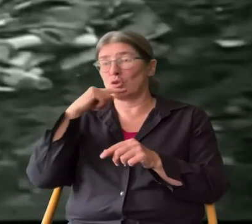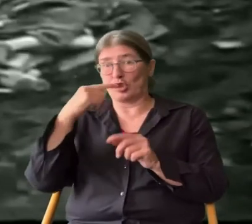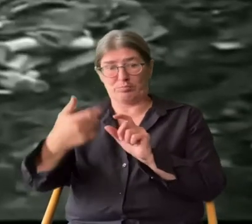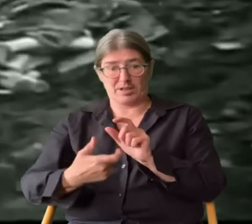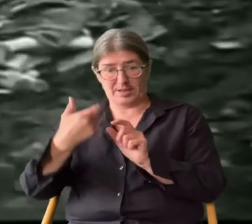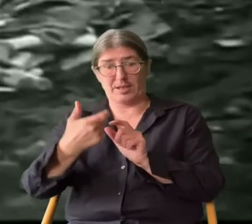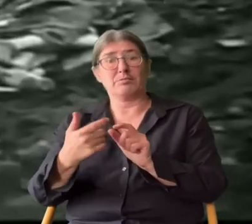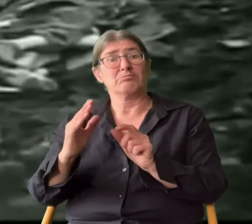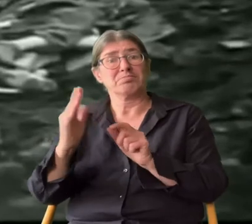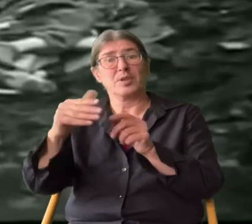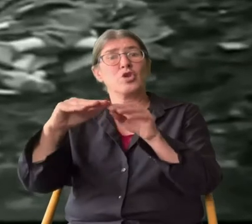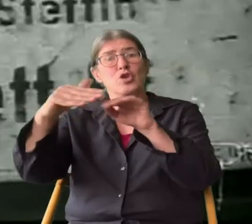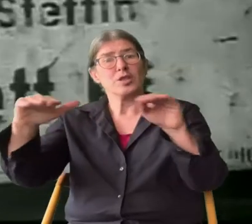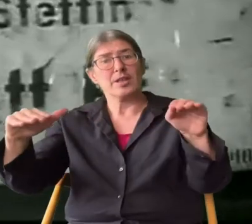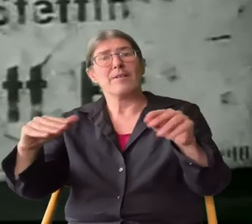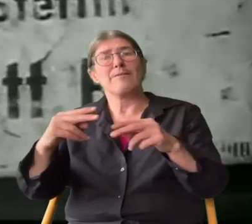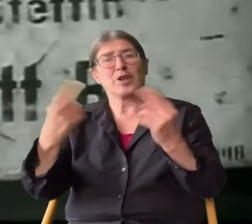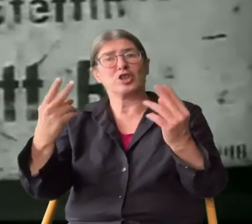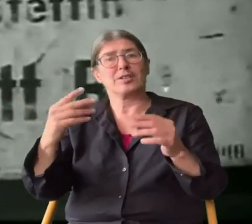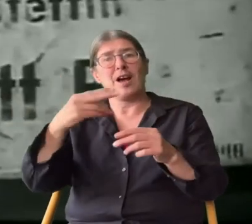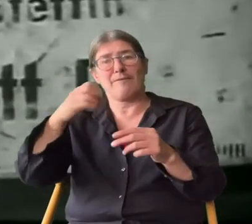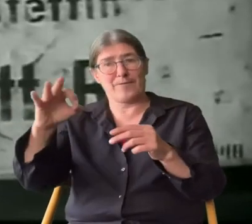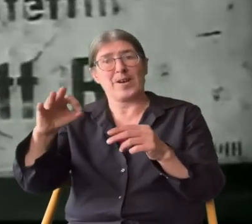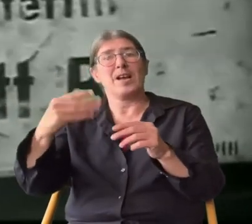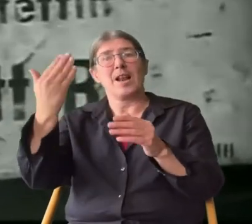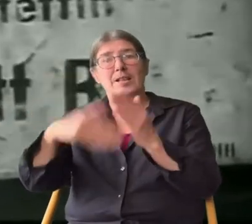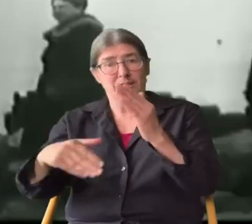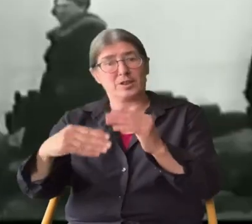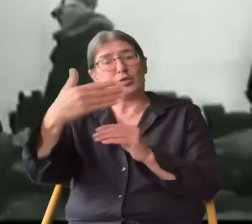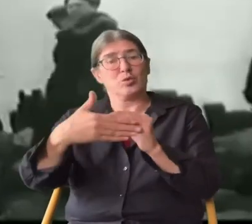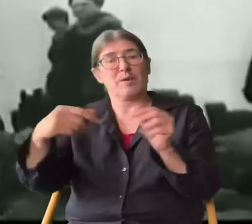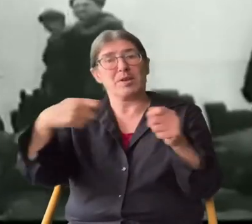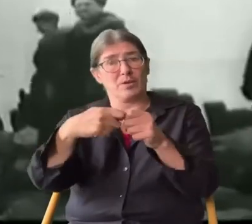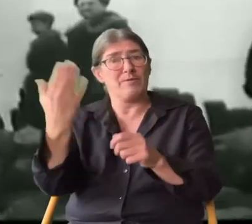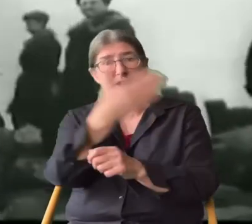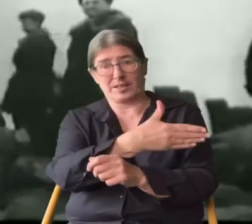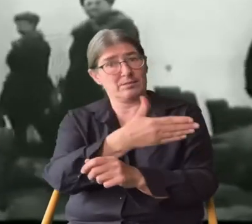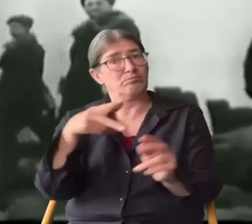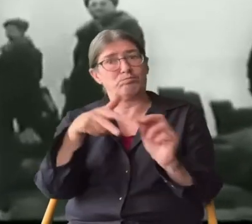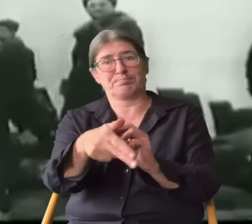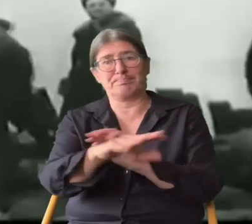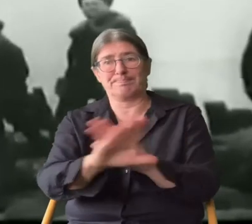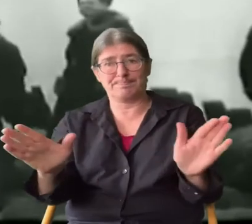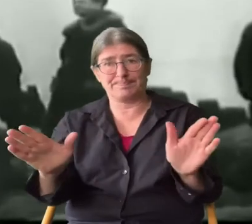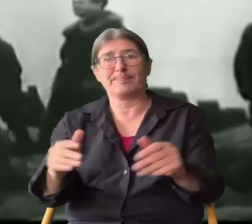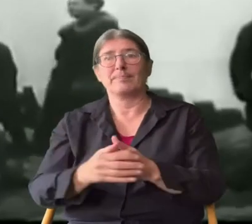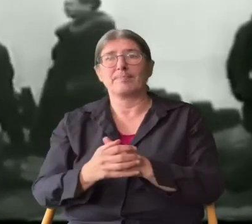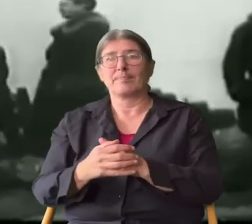des Frischen Haffs. Die letzte Zugverbindung in den Westen ist abgeschnitten.